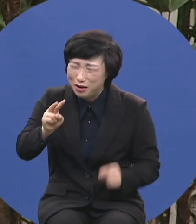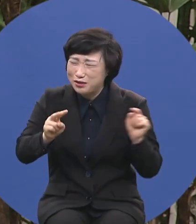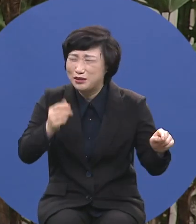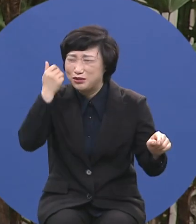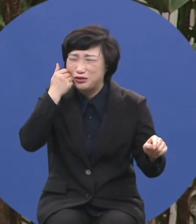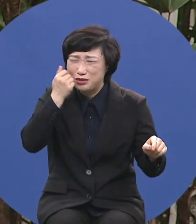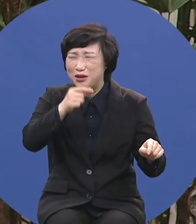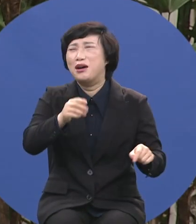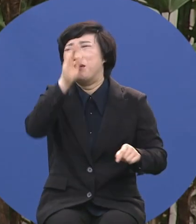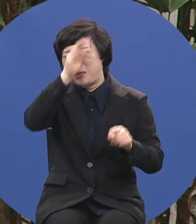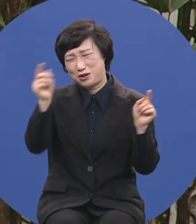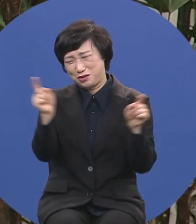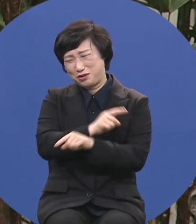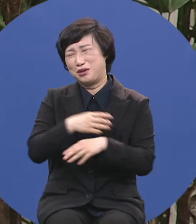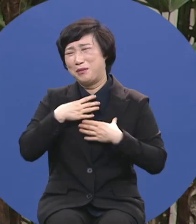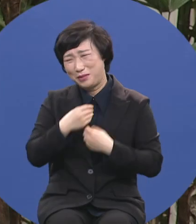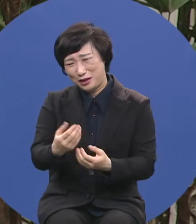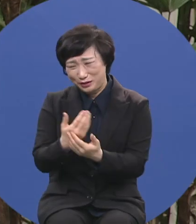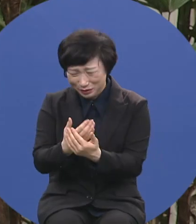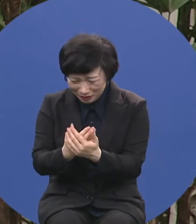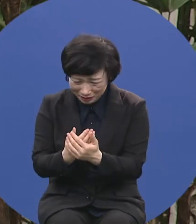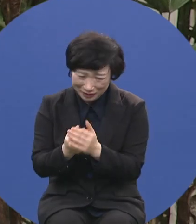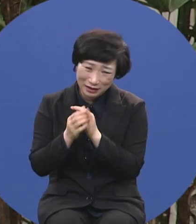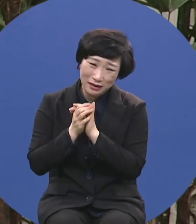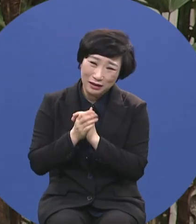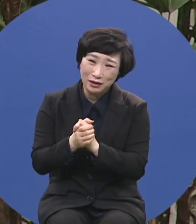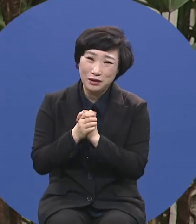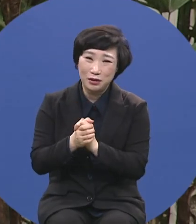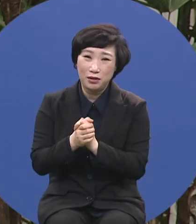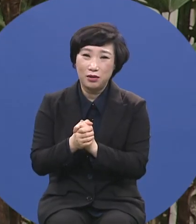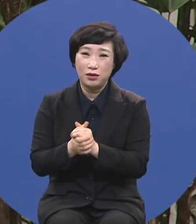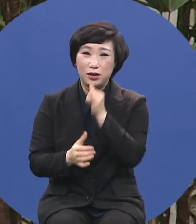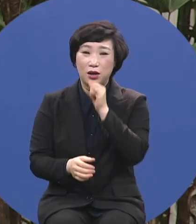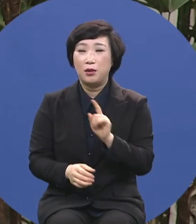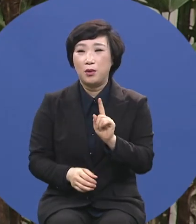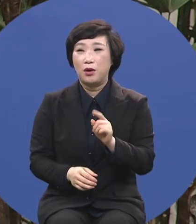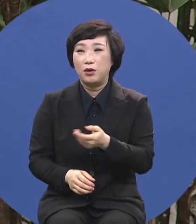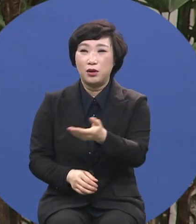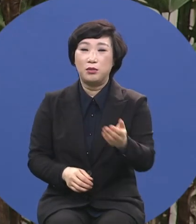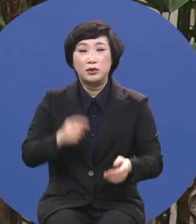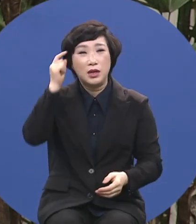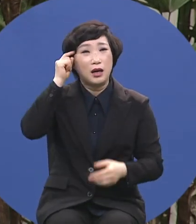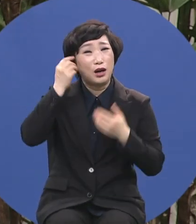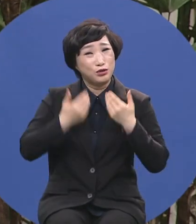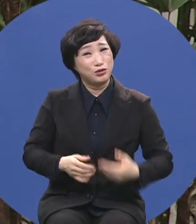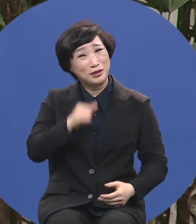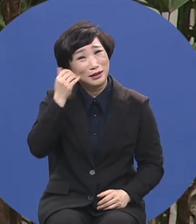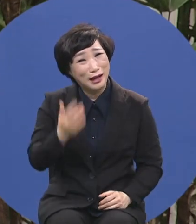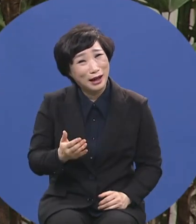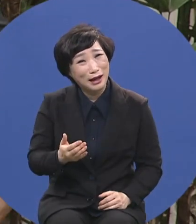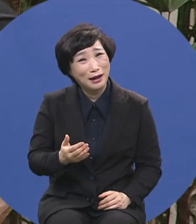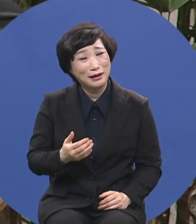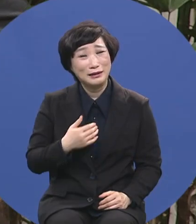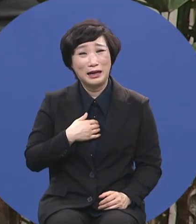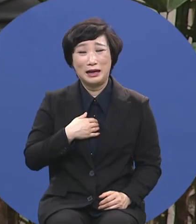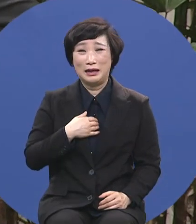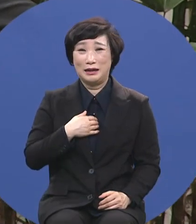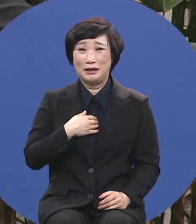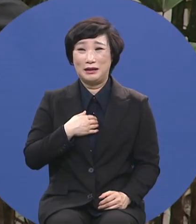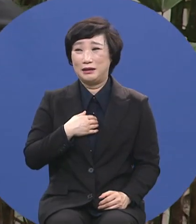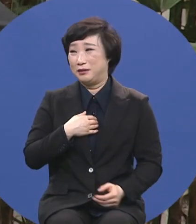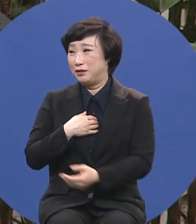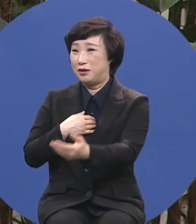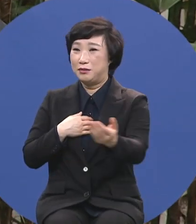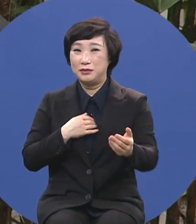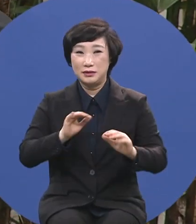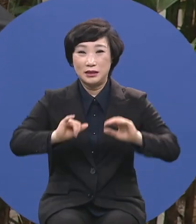고쳐서 평안하게 하소서. 어디 생각에 쉴 날이 있어? 어디